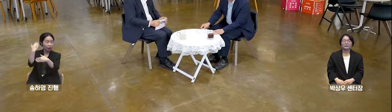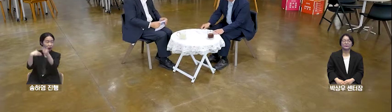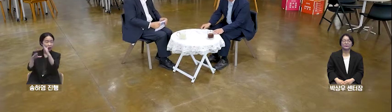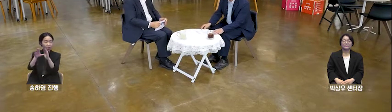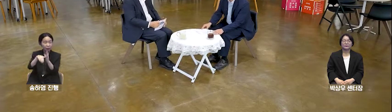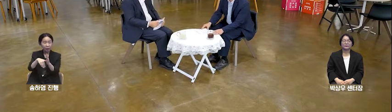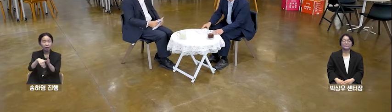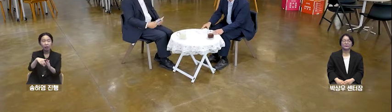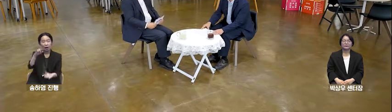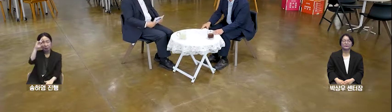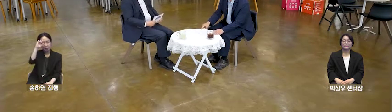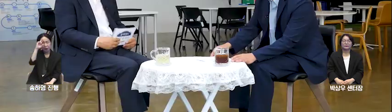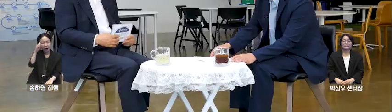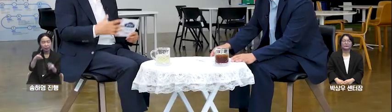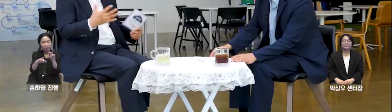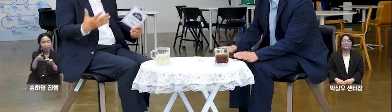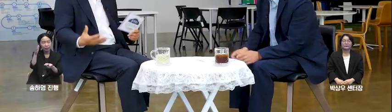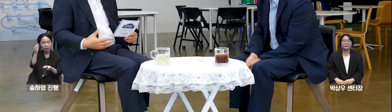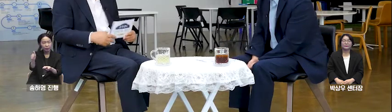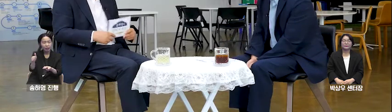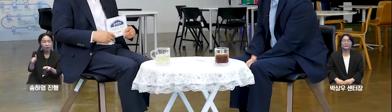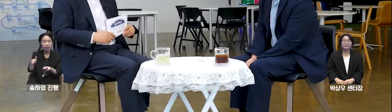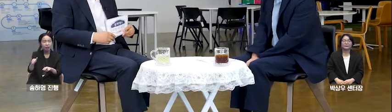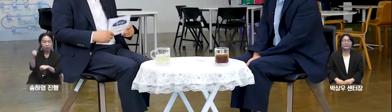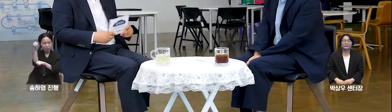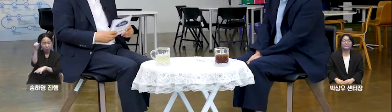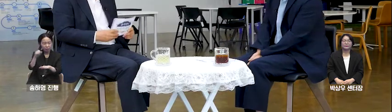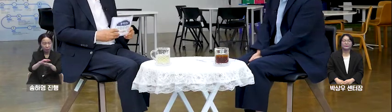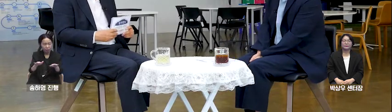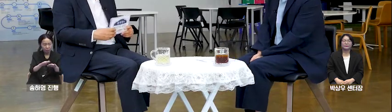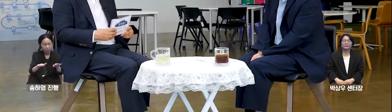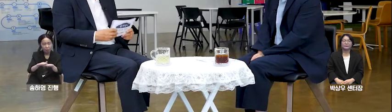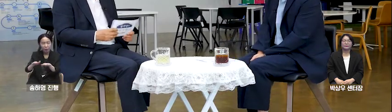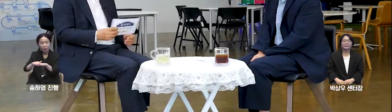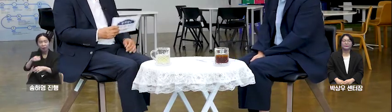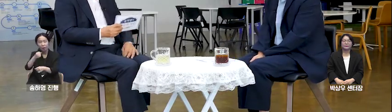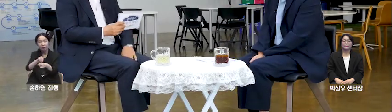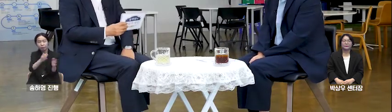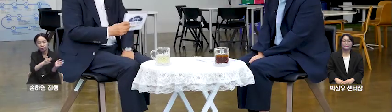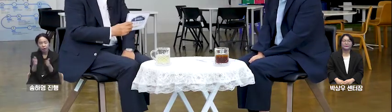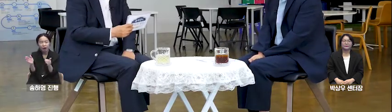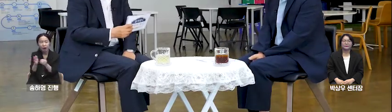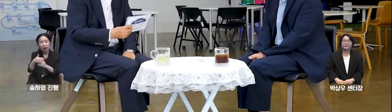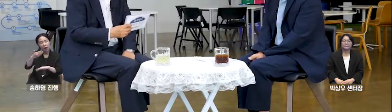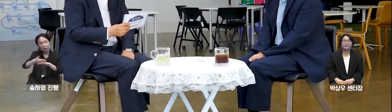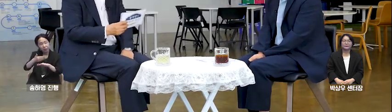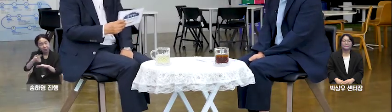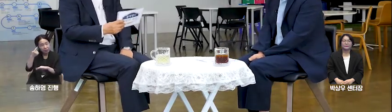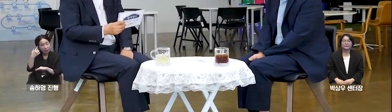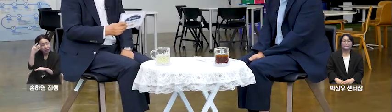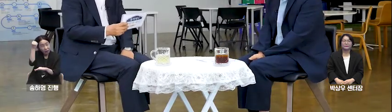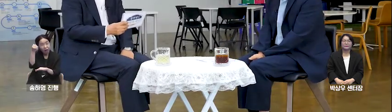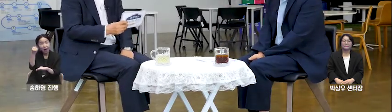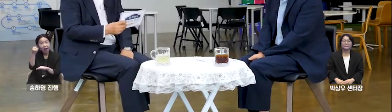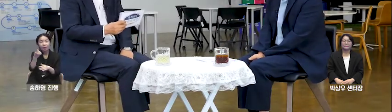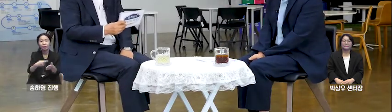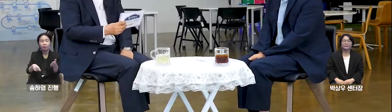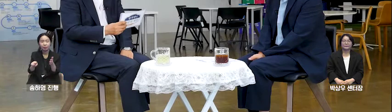박상호 센터장님이 참 우리 이렇게 많이 만들어놨어 고마웠어 이제 이런 생각을